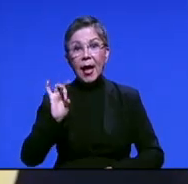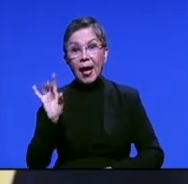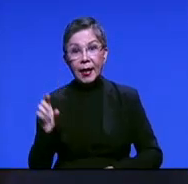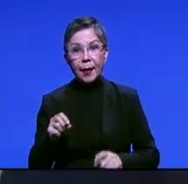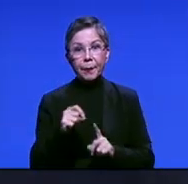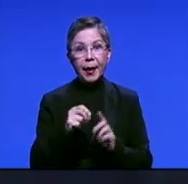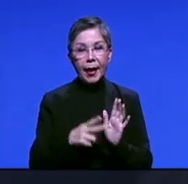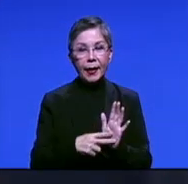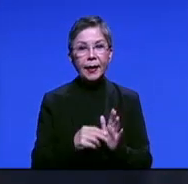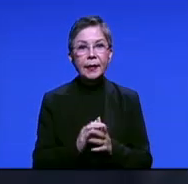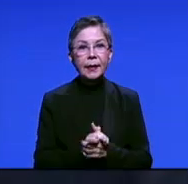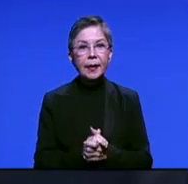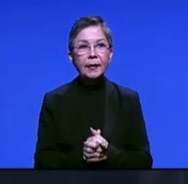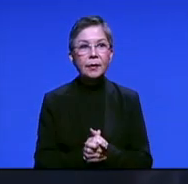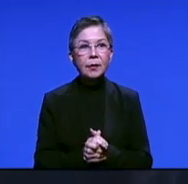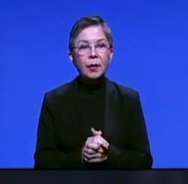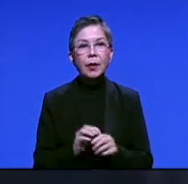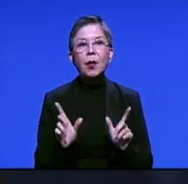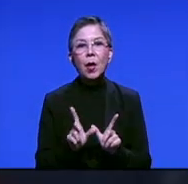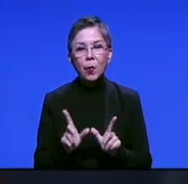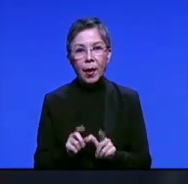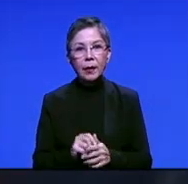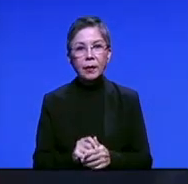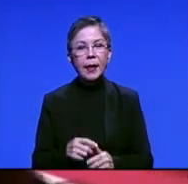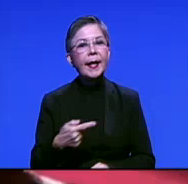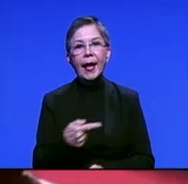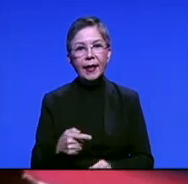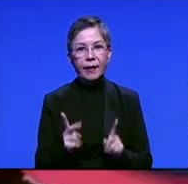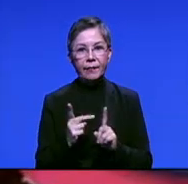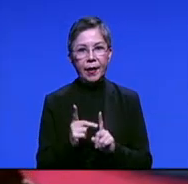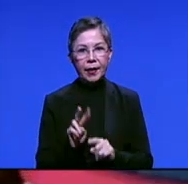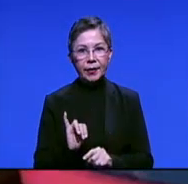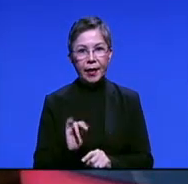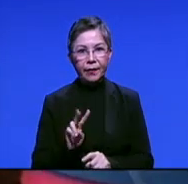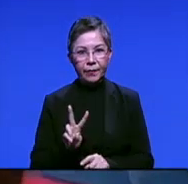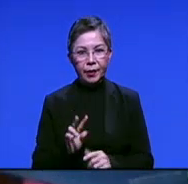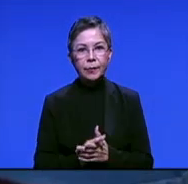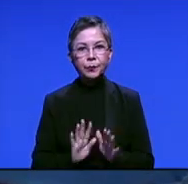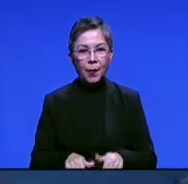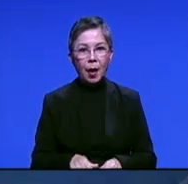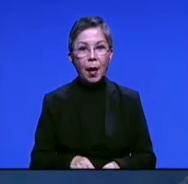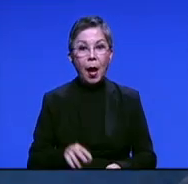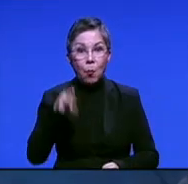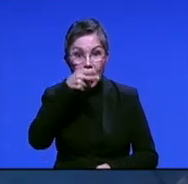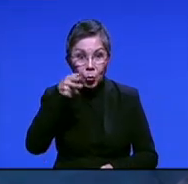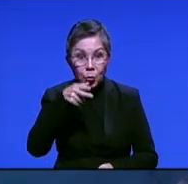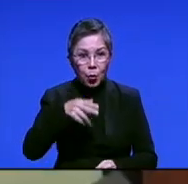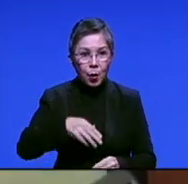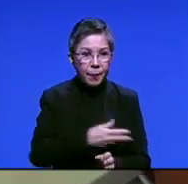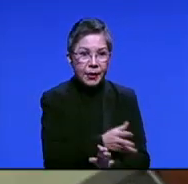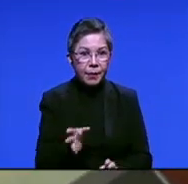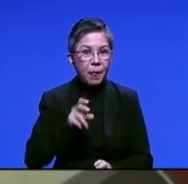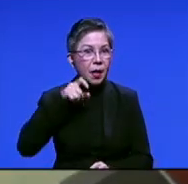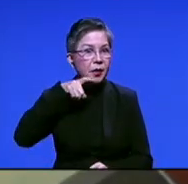dan saudara WW ini negatif hasilnya. Setelah kasus video asusila menyimpang viral